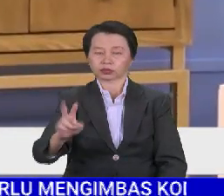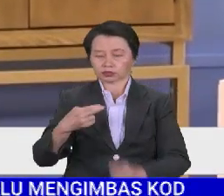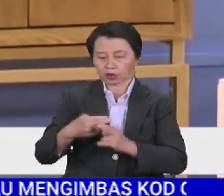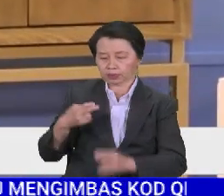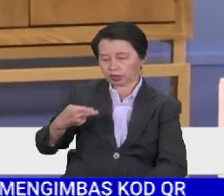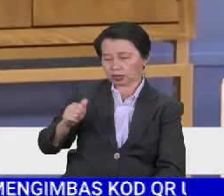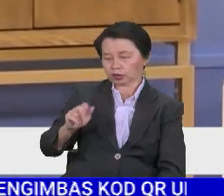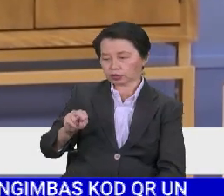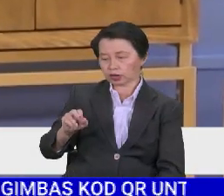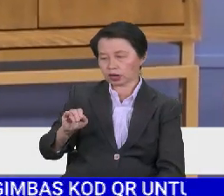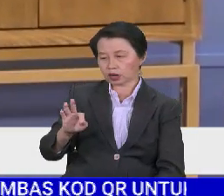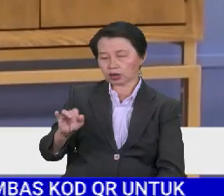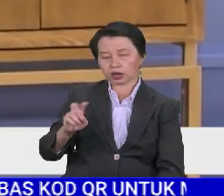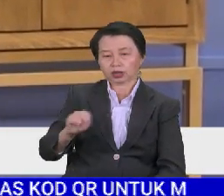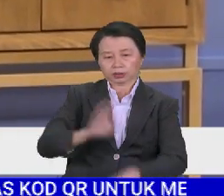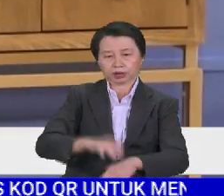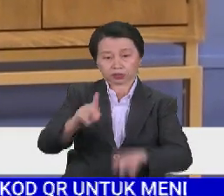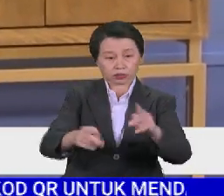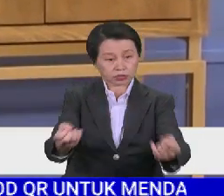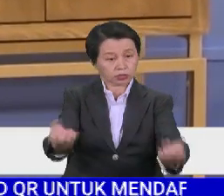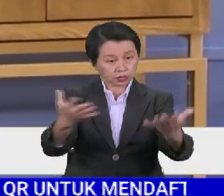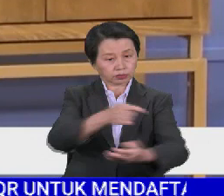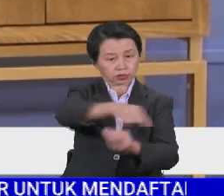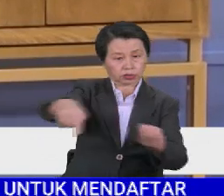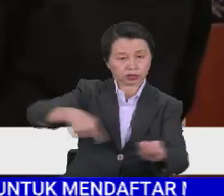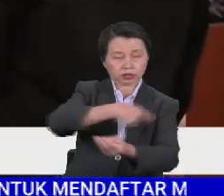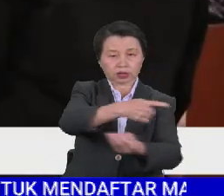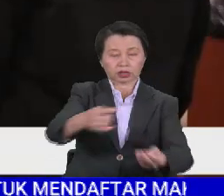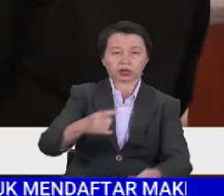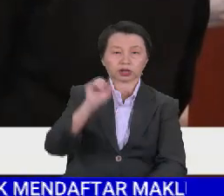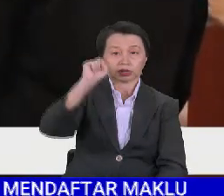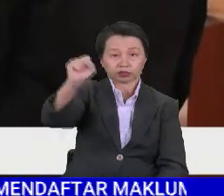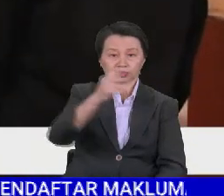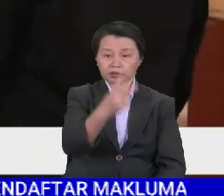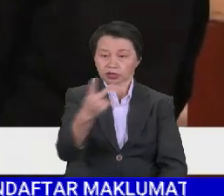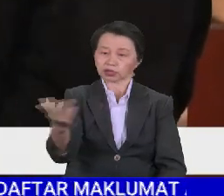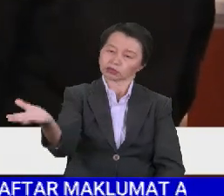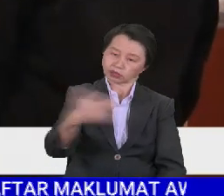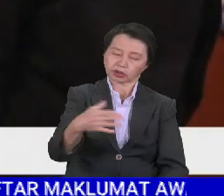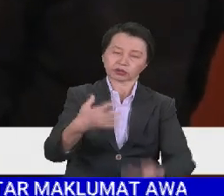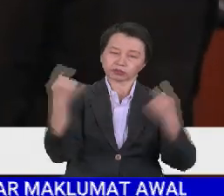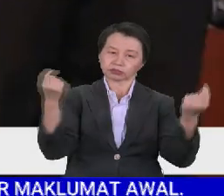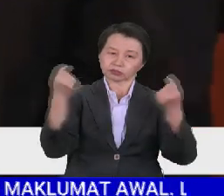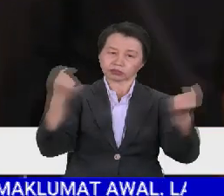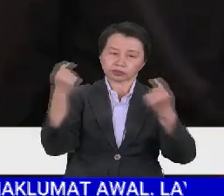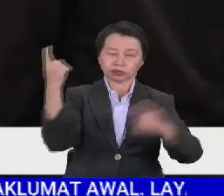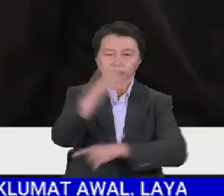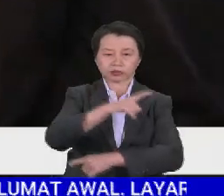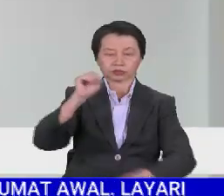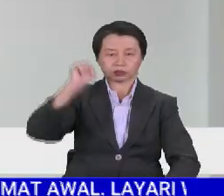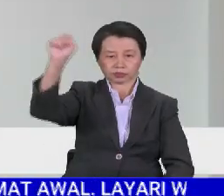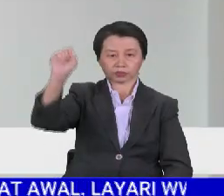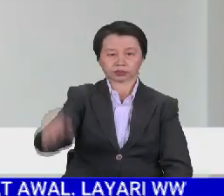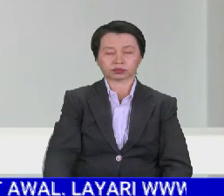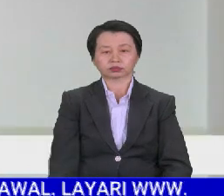hanafia Muhammad Kasim mengajak orang ramai khususnya di sekitar Ibu negeri untuk sama-sama memeriahkan sambutan tersebut